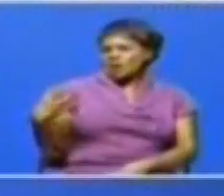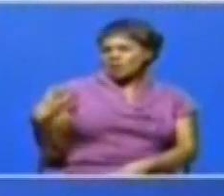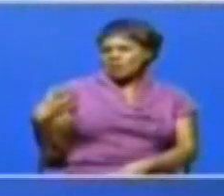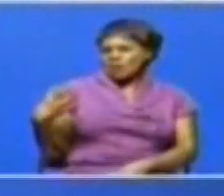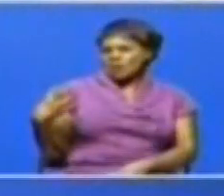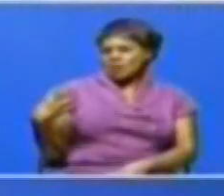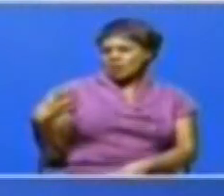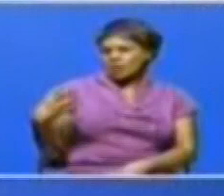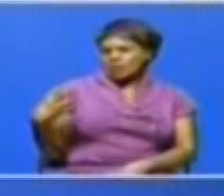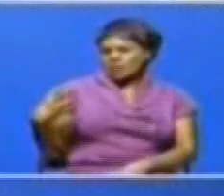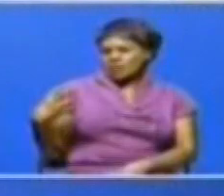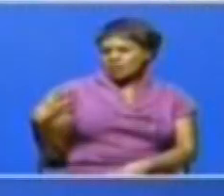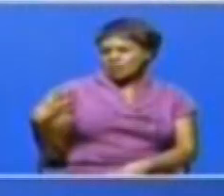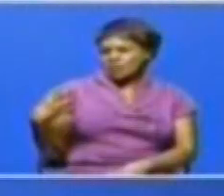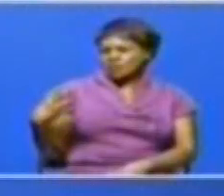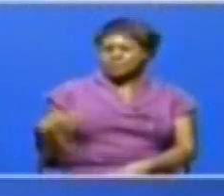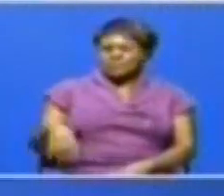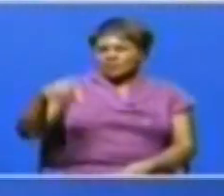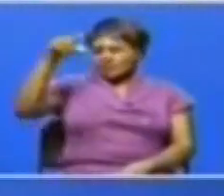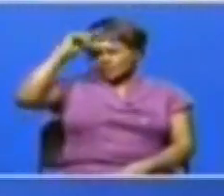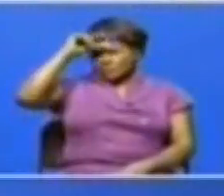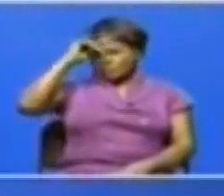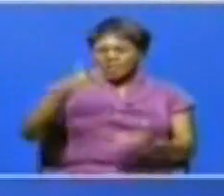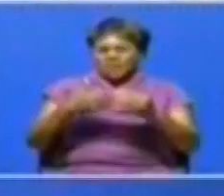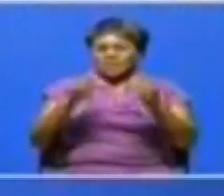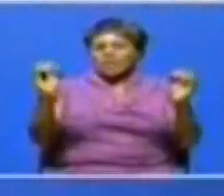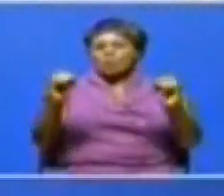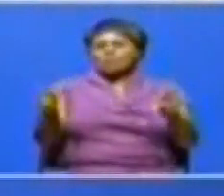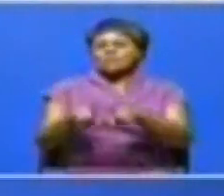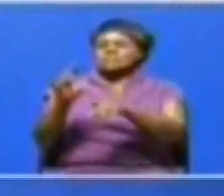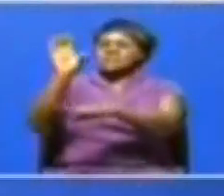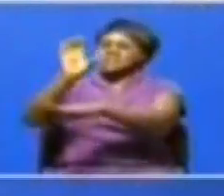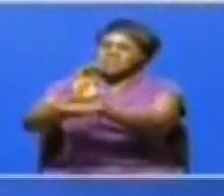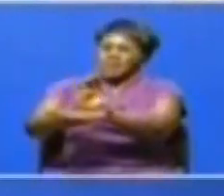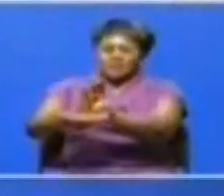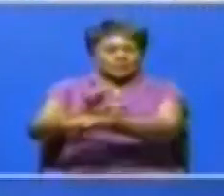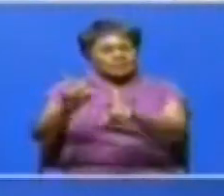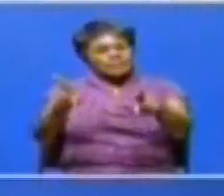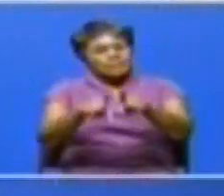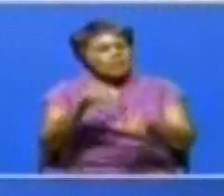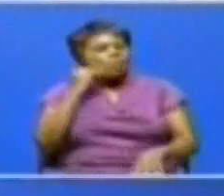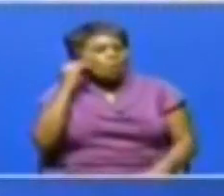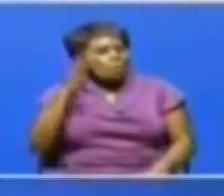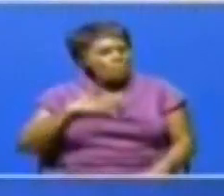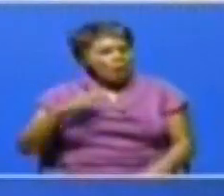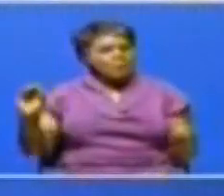nikueleze kwa sababu serikali haiongozwi kama vile kanisa, haiongozwi kama vile nyumbani